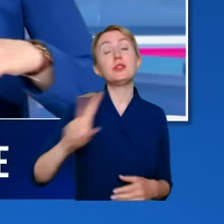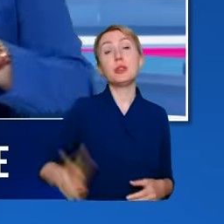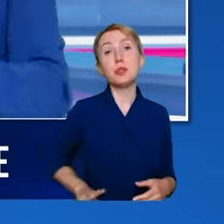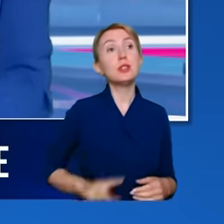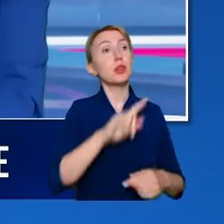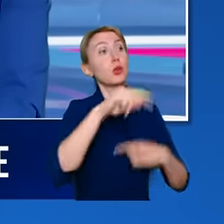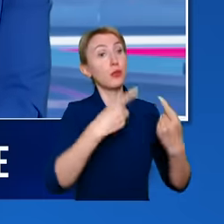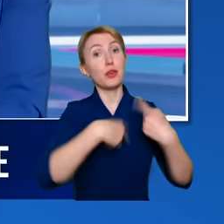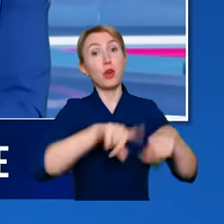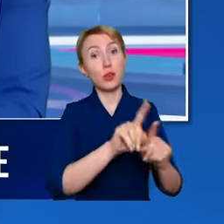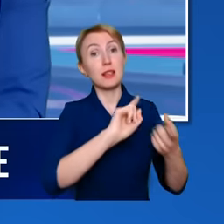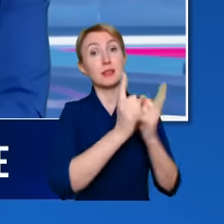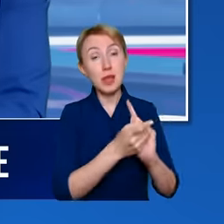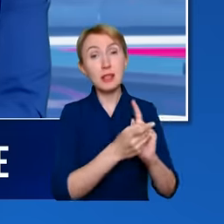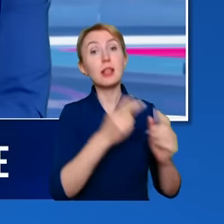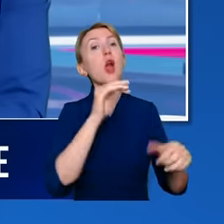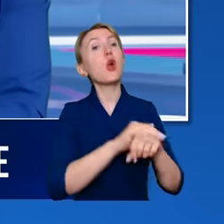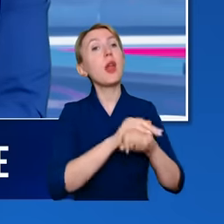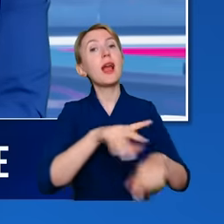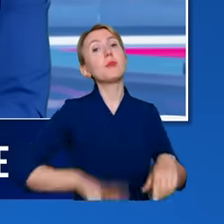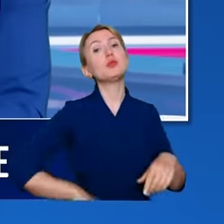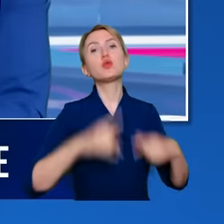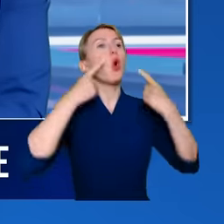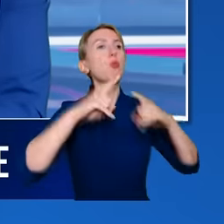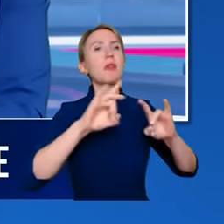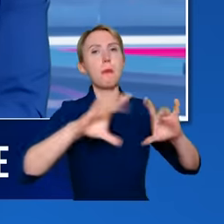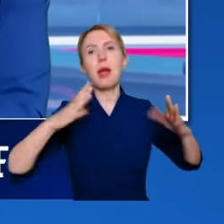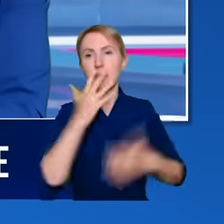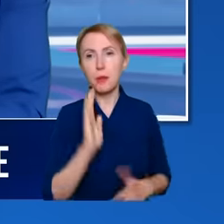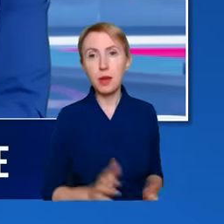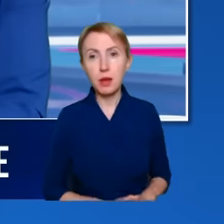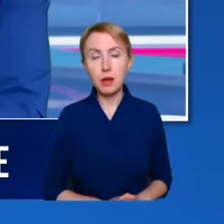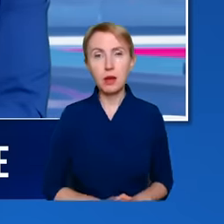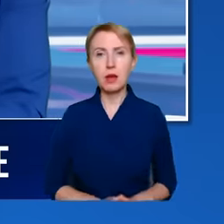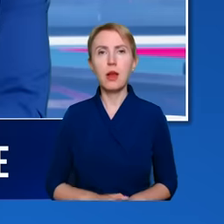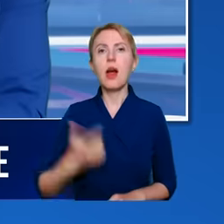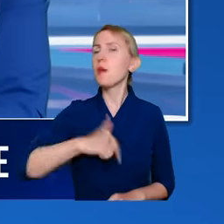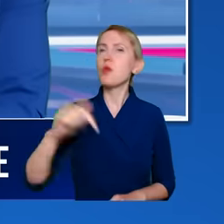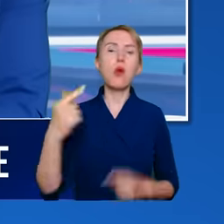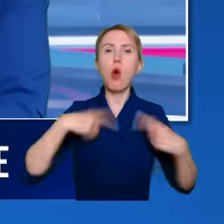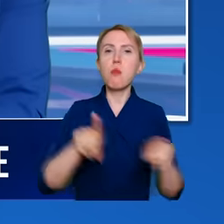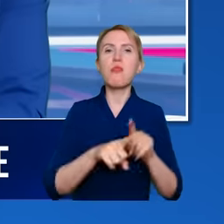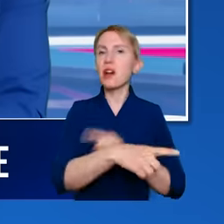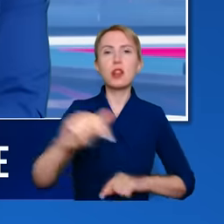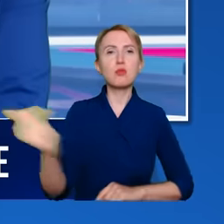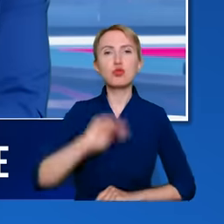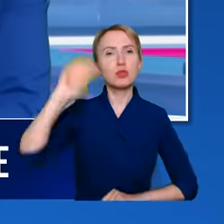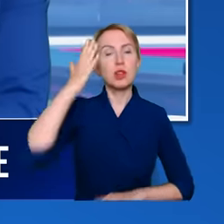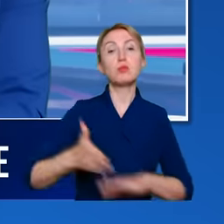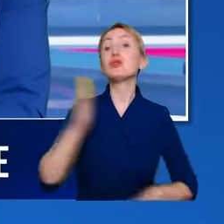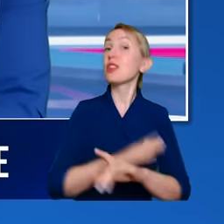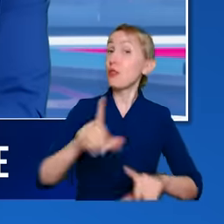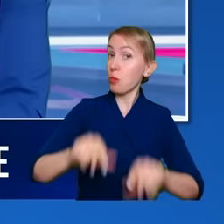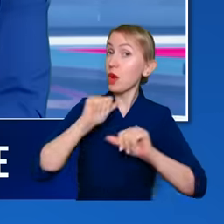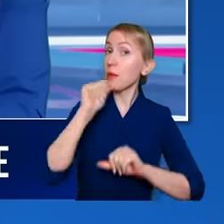te zmiany i później powołają kolejnego ministra, żeby nikt za to nie ponosił odpowiedzialności. Ale... My jesteśmy winni to obywatelom. Muszą się o tym dowiedzieć przed